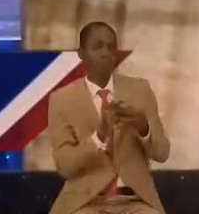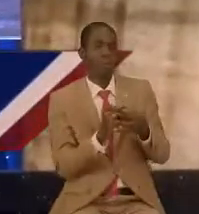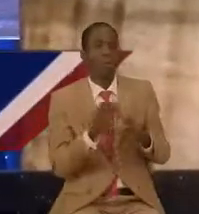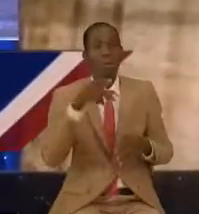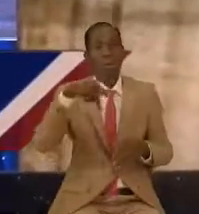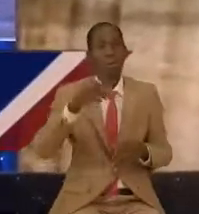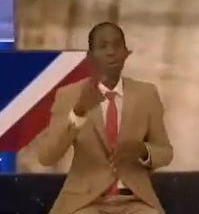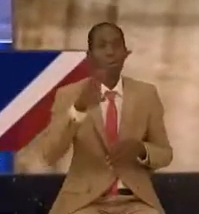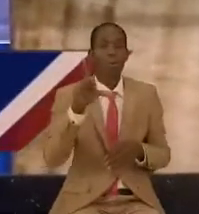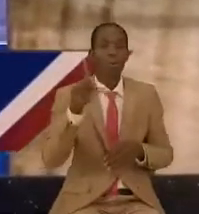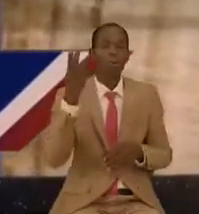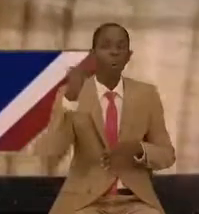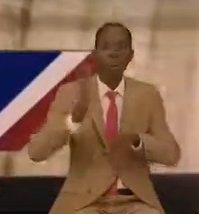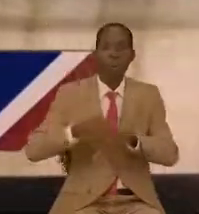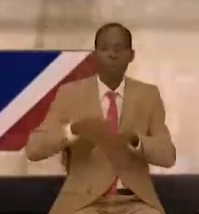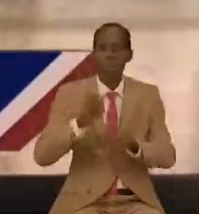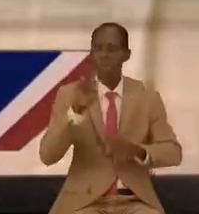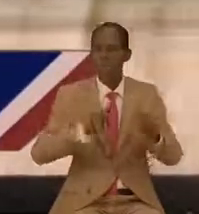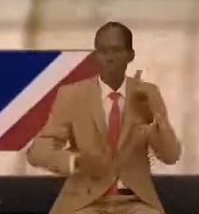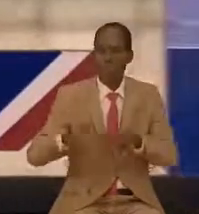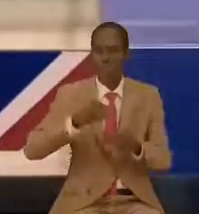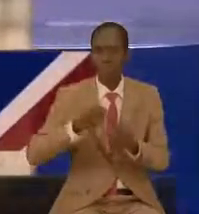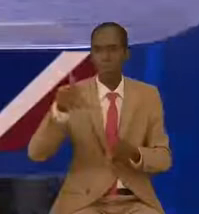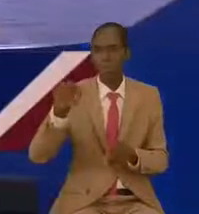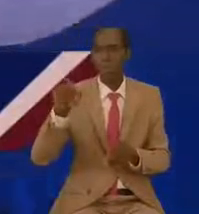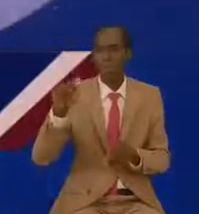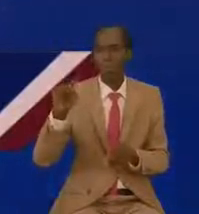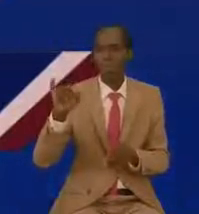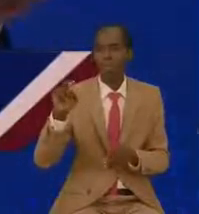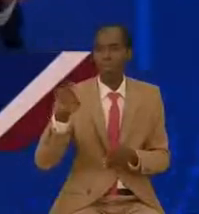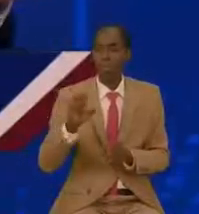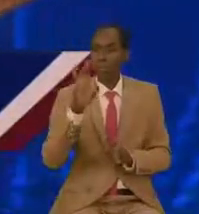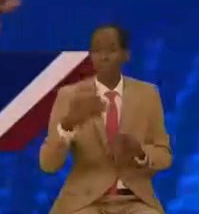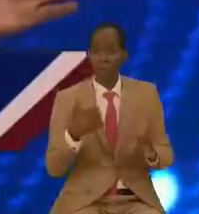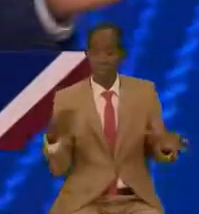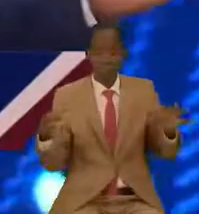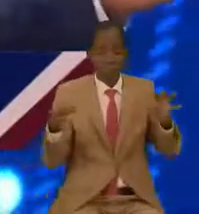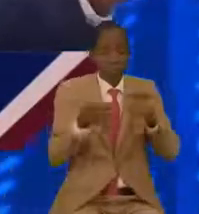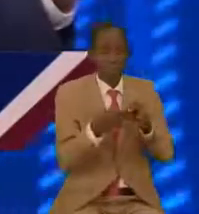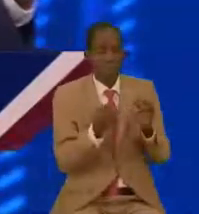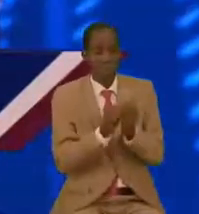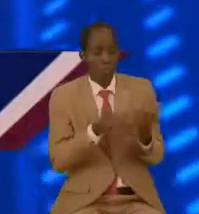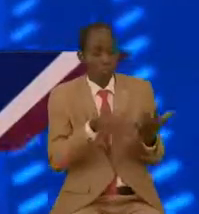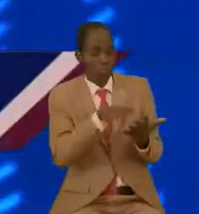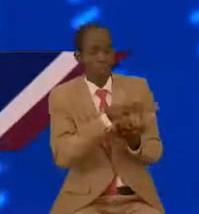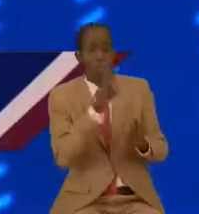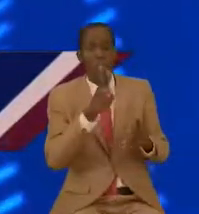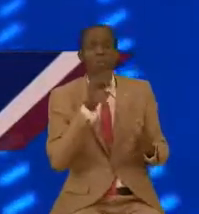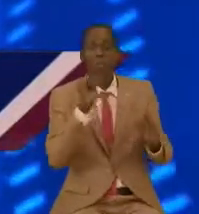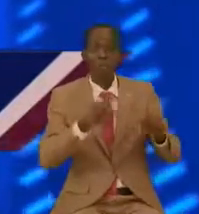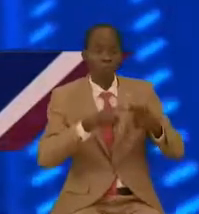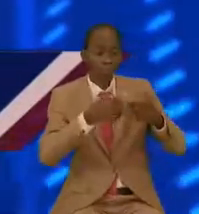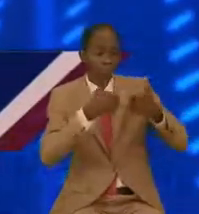Paul avertissait les Galates que si vous attachez à ces gens-là et que vous n'êtes pas en mesure de